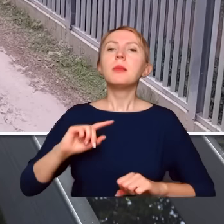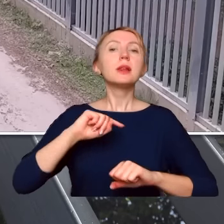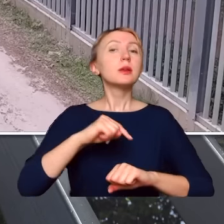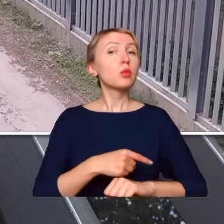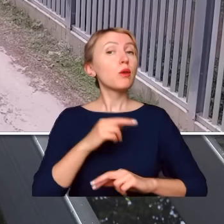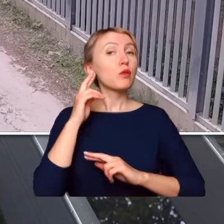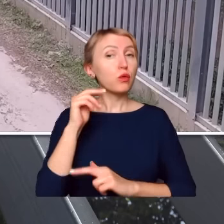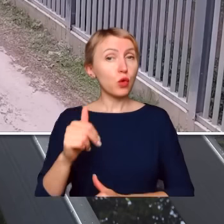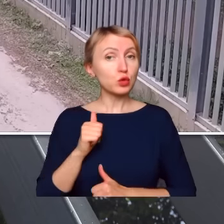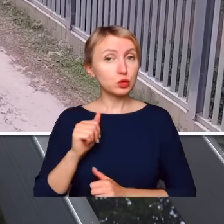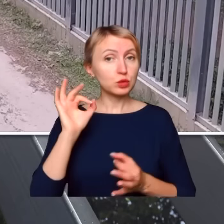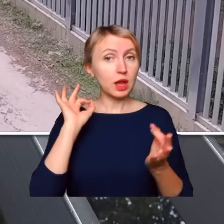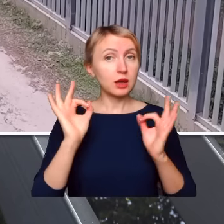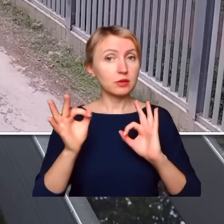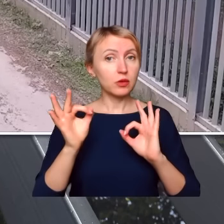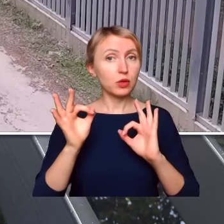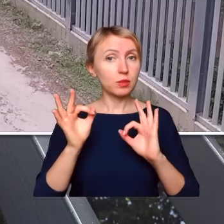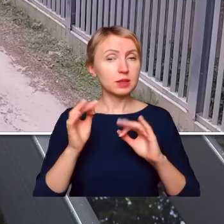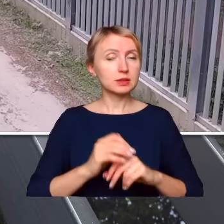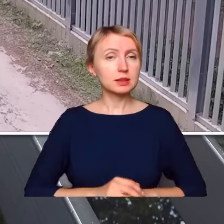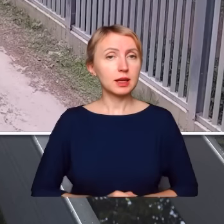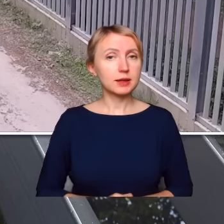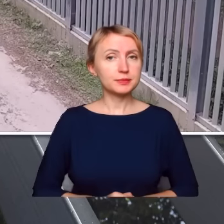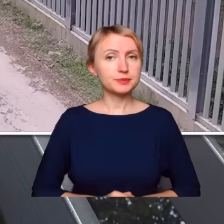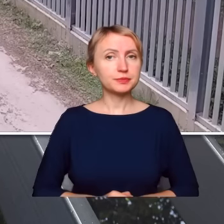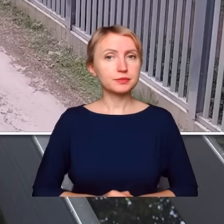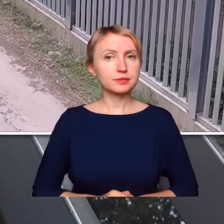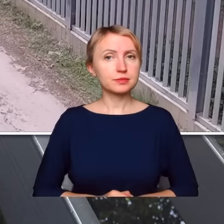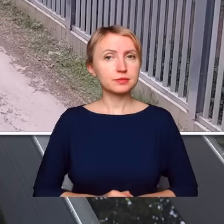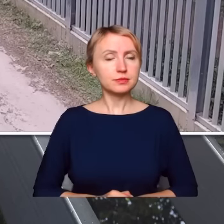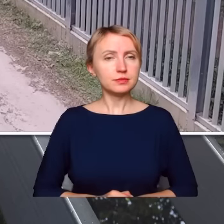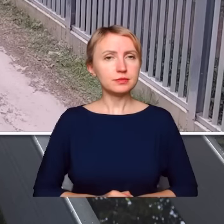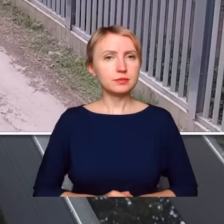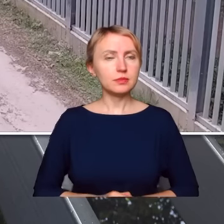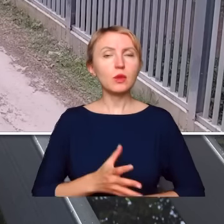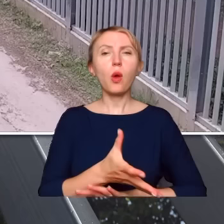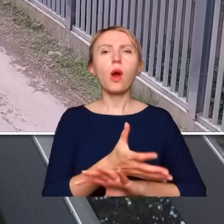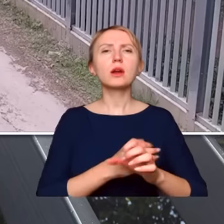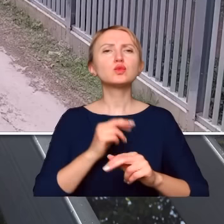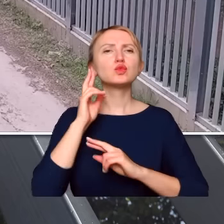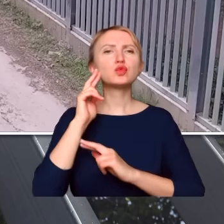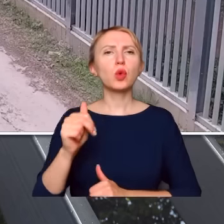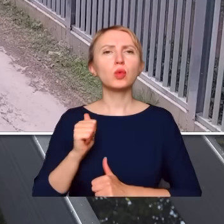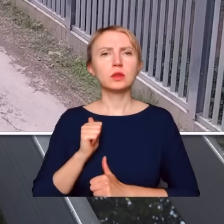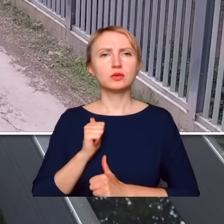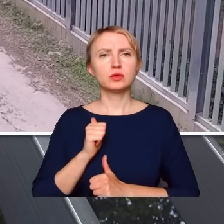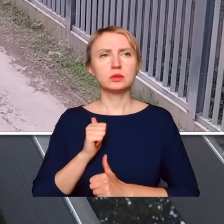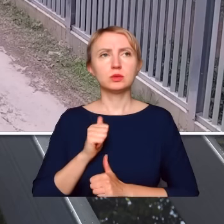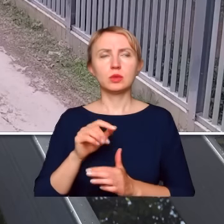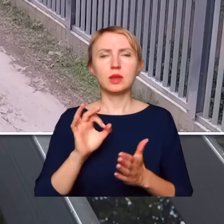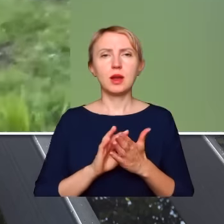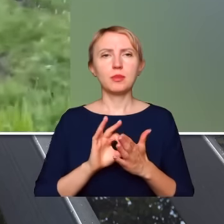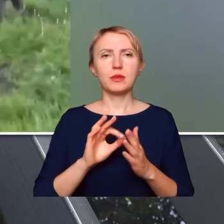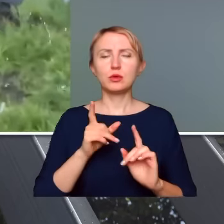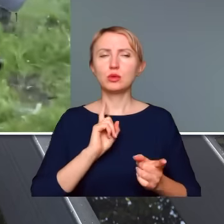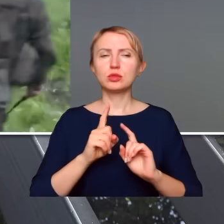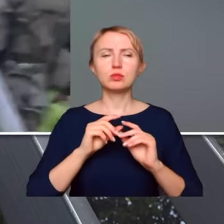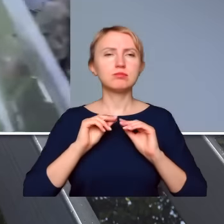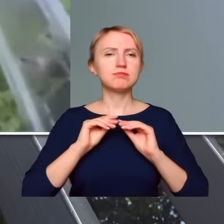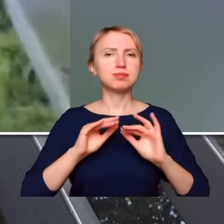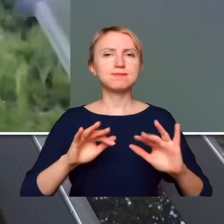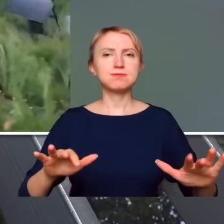ta informacja o zatrzymaniu, aresztowaniu żołnierzy, ona na pewno rozeszła się znacznie szybciej. Wojsko